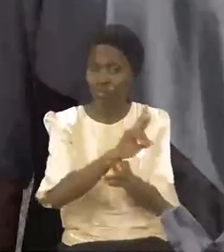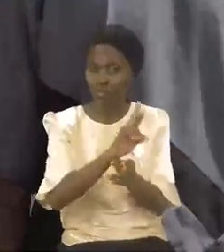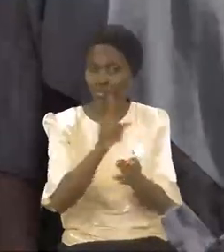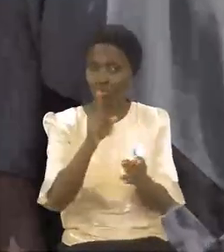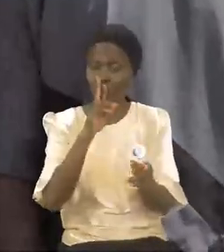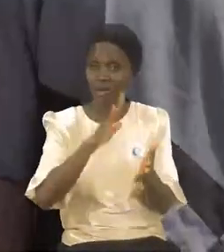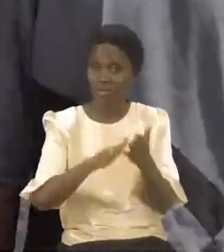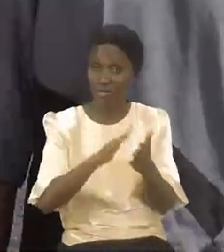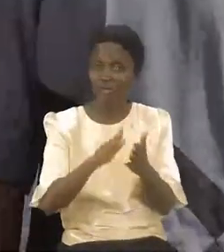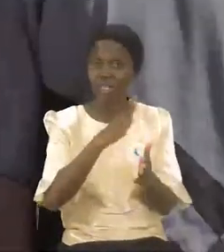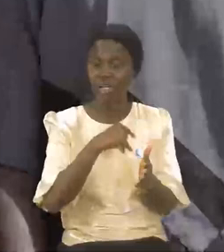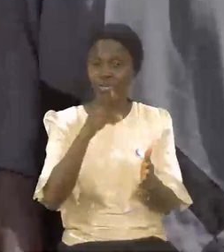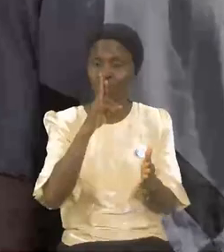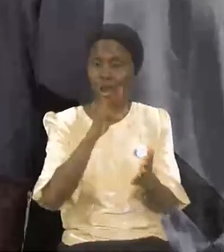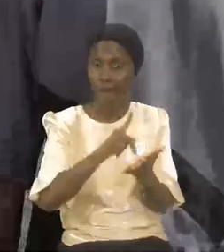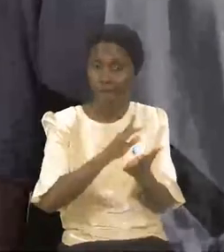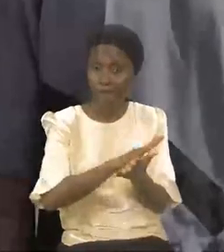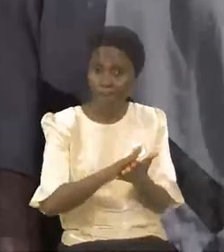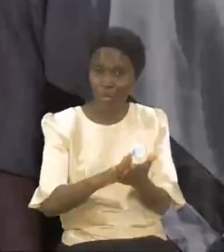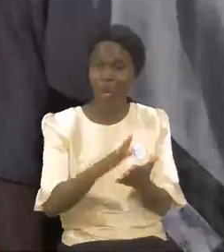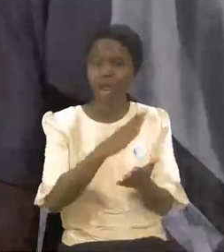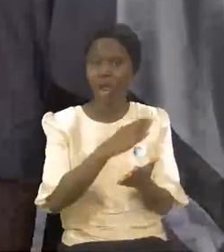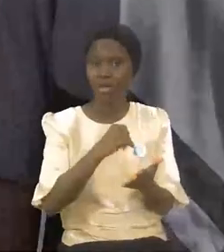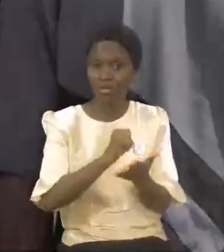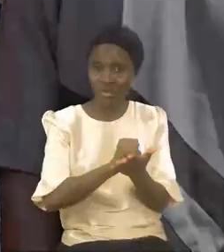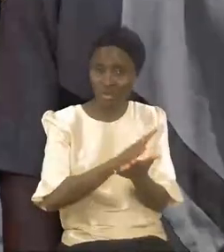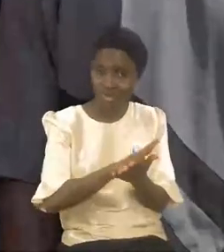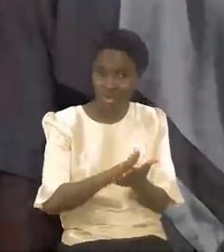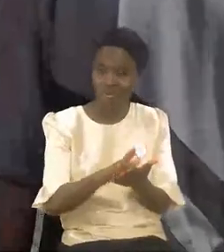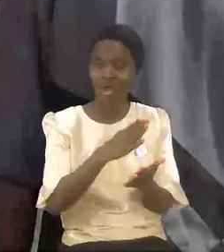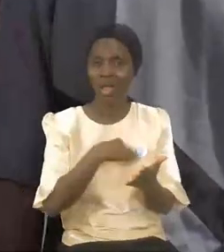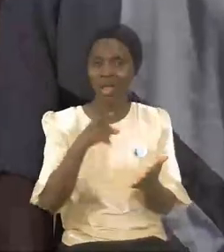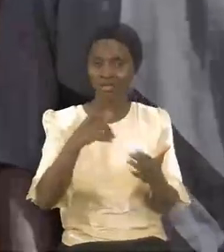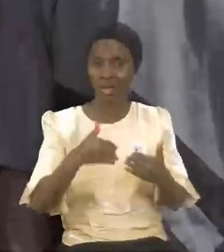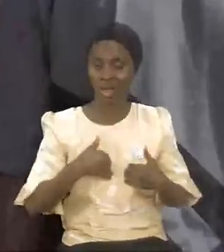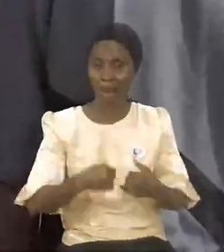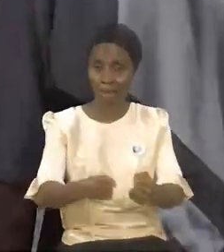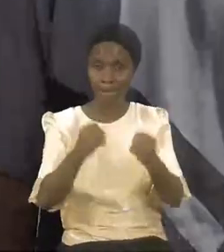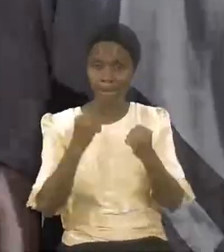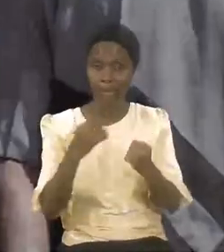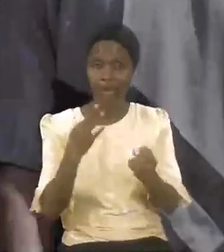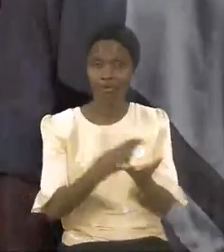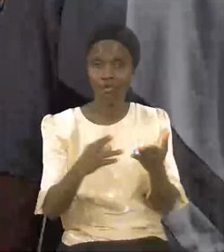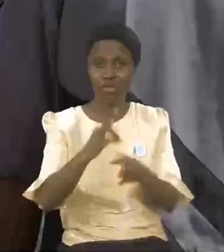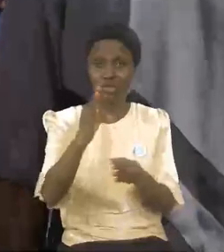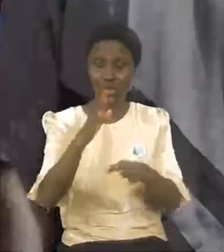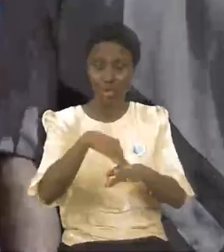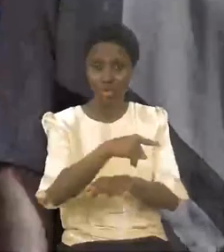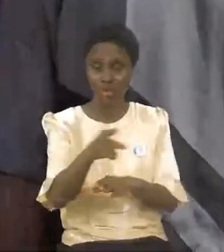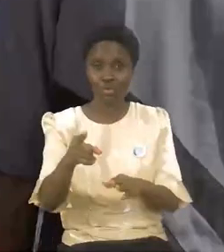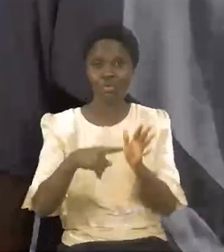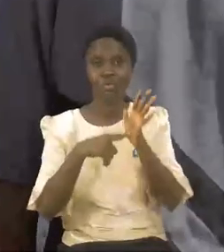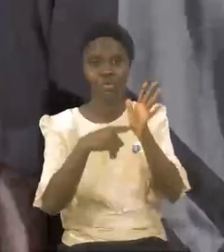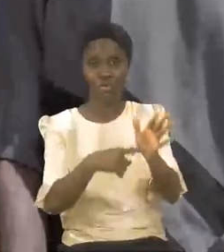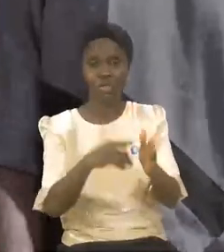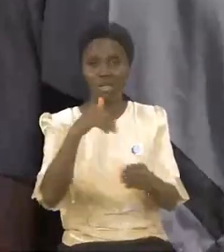Il faut tout faire d'être baptisé dans le Saint-Esprit la puissance du Saint-Esprit en toi